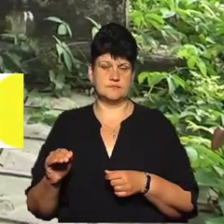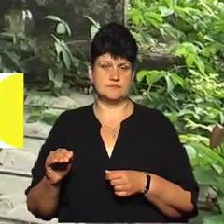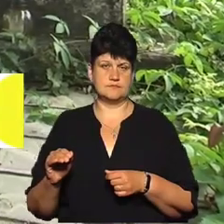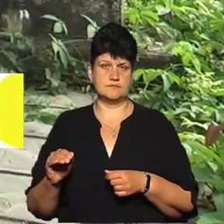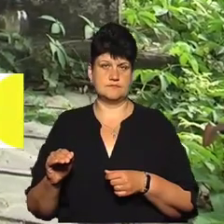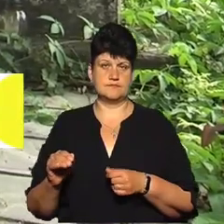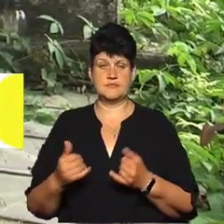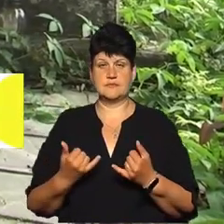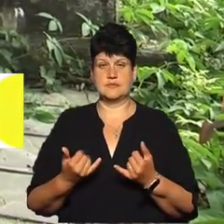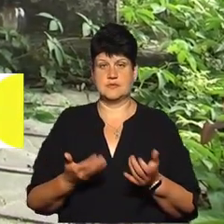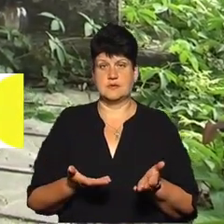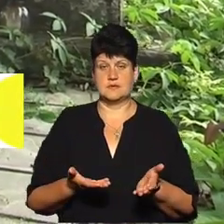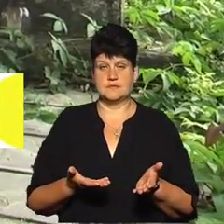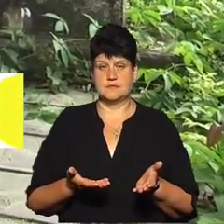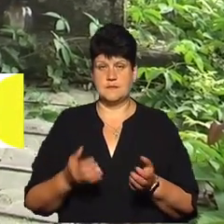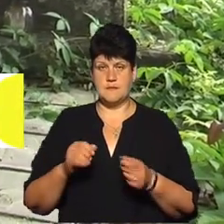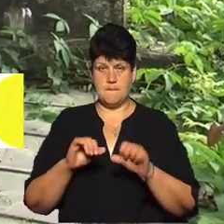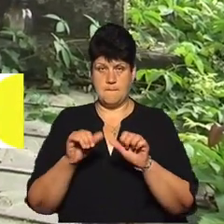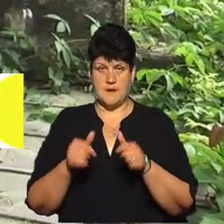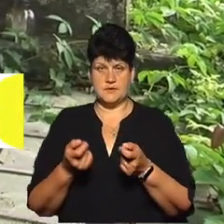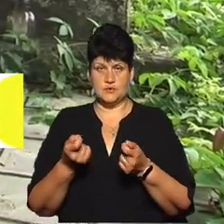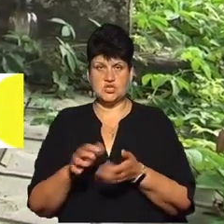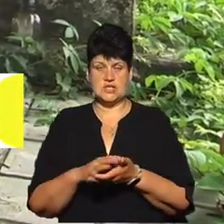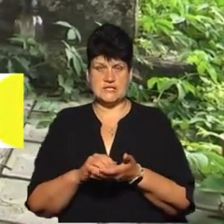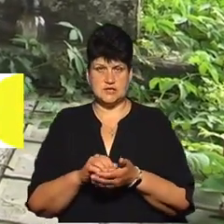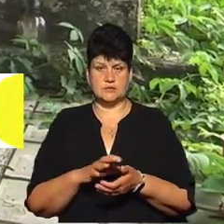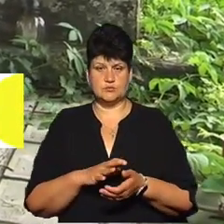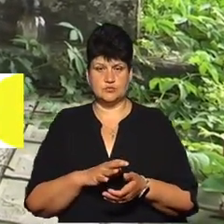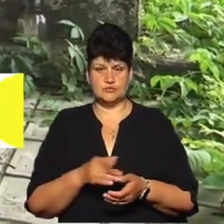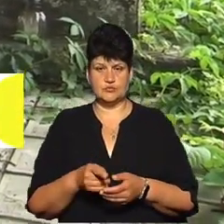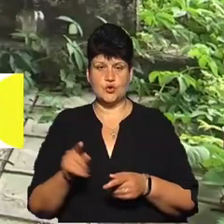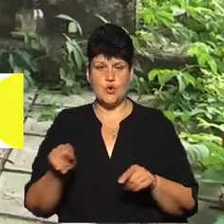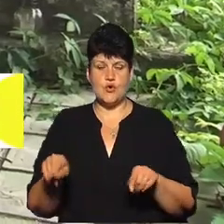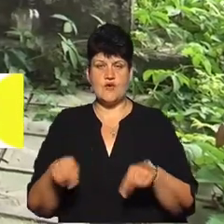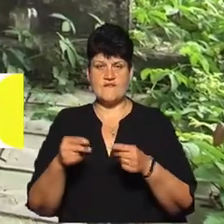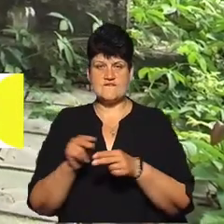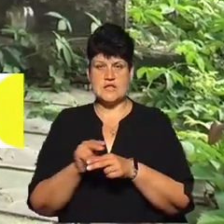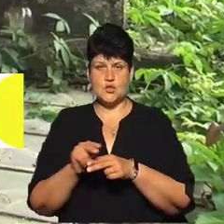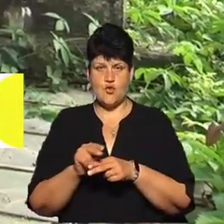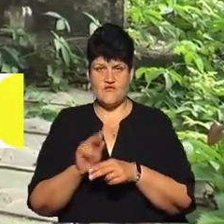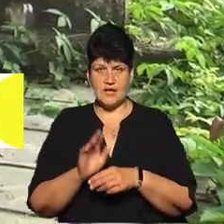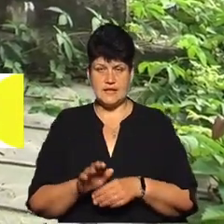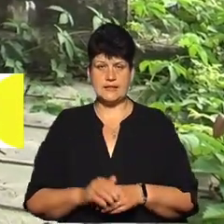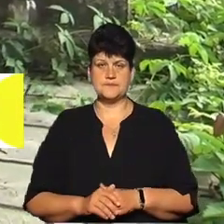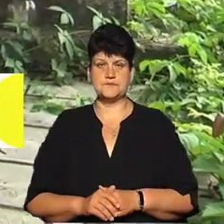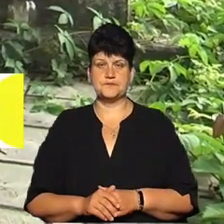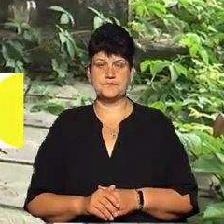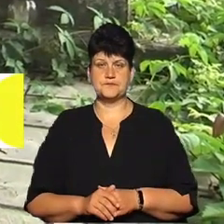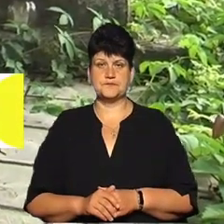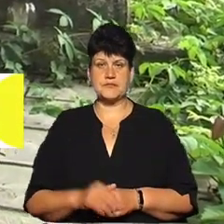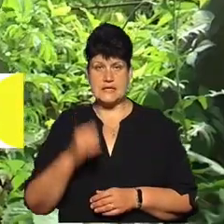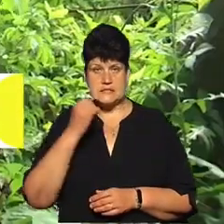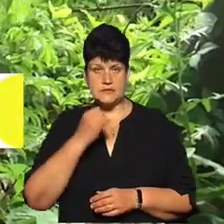наразі от пам'ятник був трошки знищений, його відновили. От завдяки